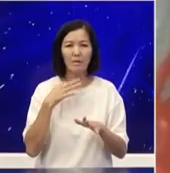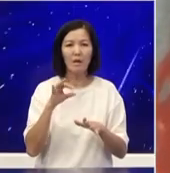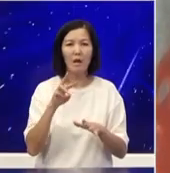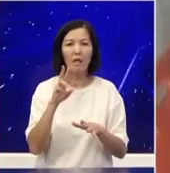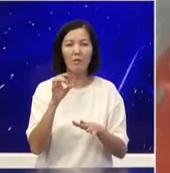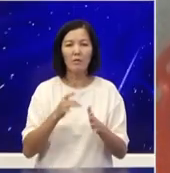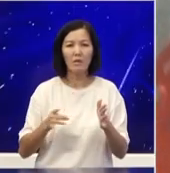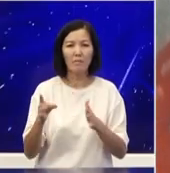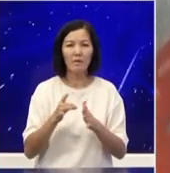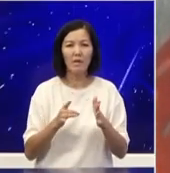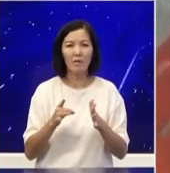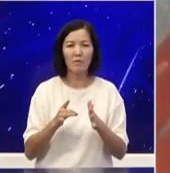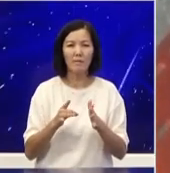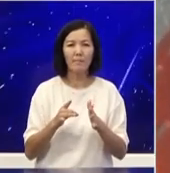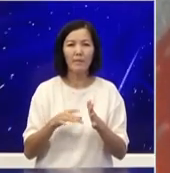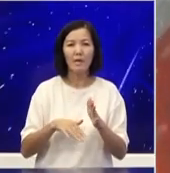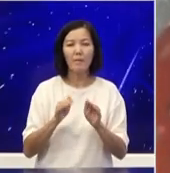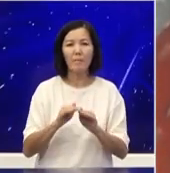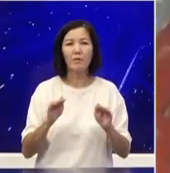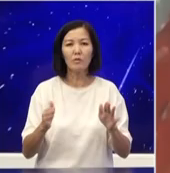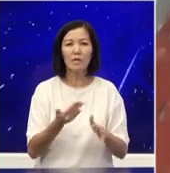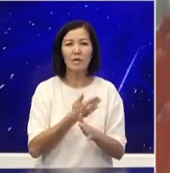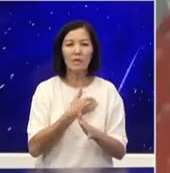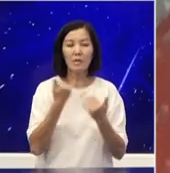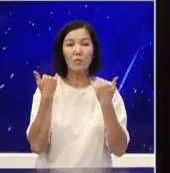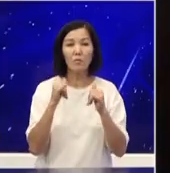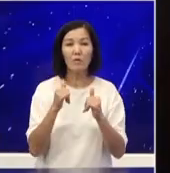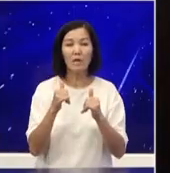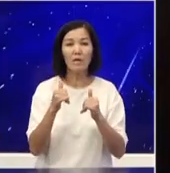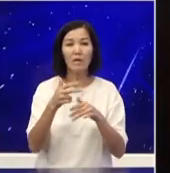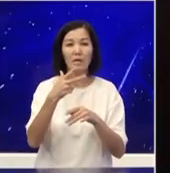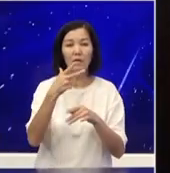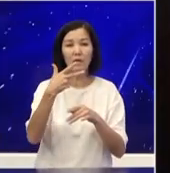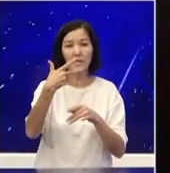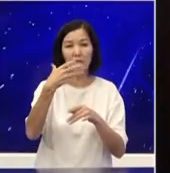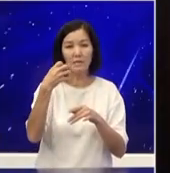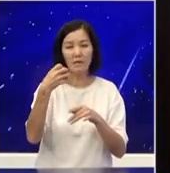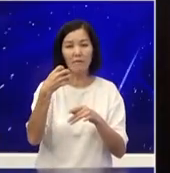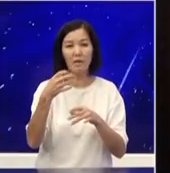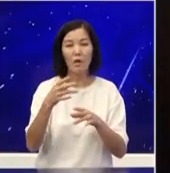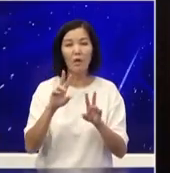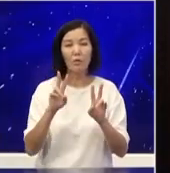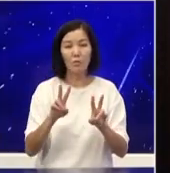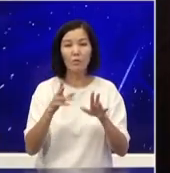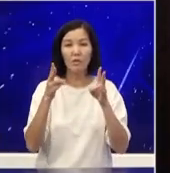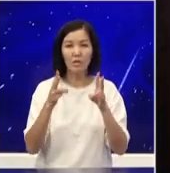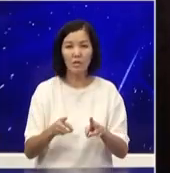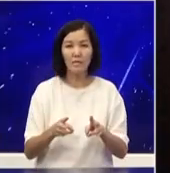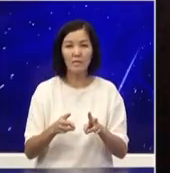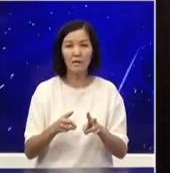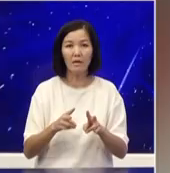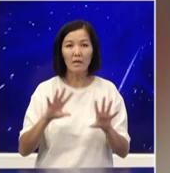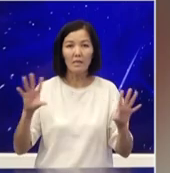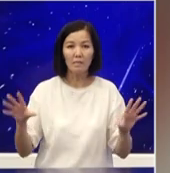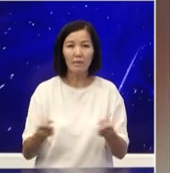Алакольском районе. Как оказалось, подростки хотели сделать уникальное селфи. Попытка оказалась роковой. На проведение аварийно-спасательных